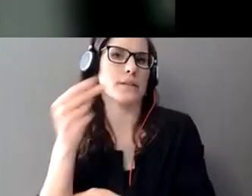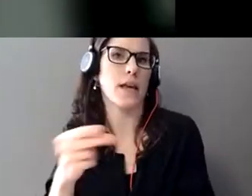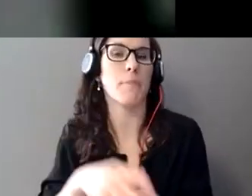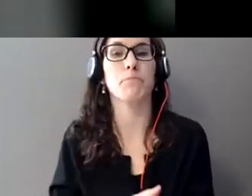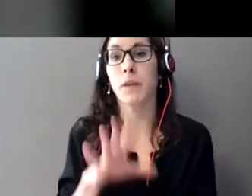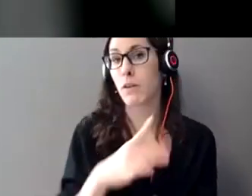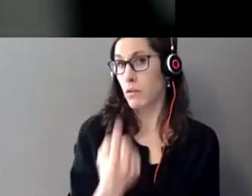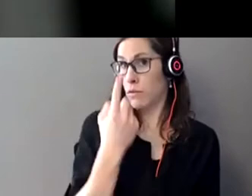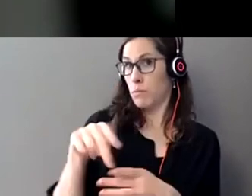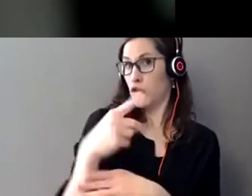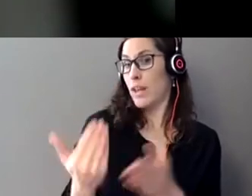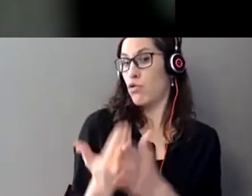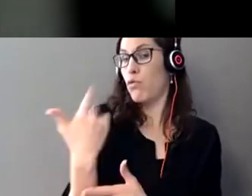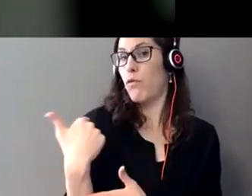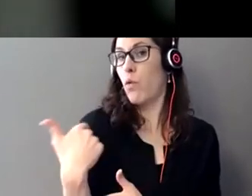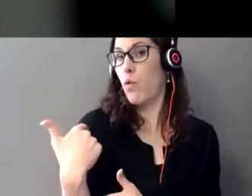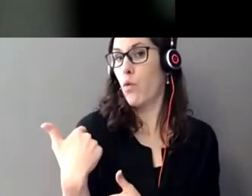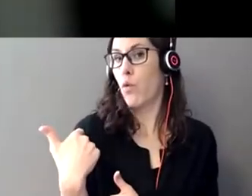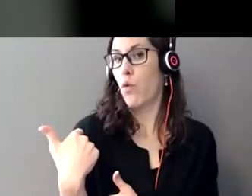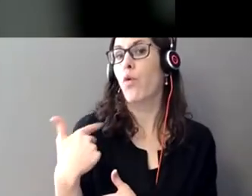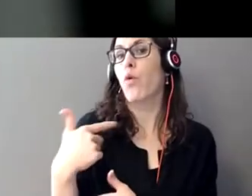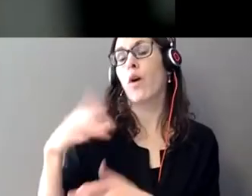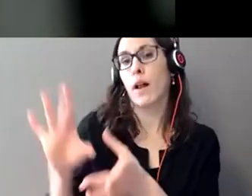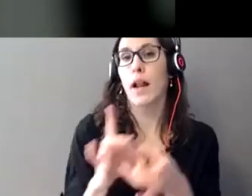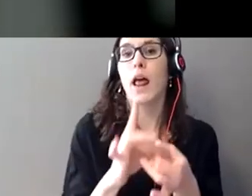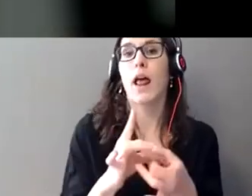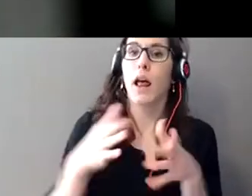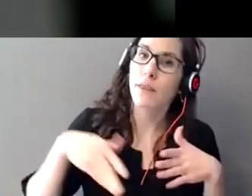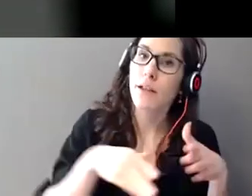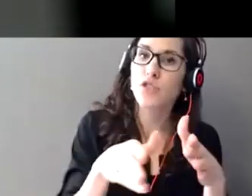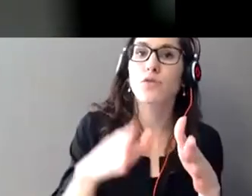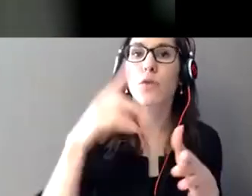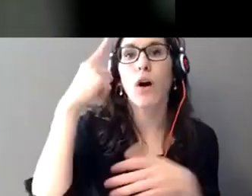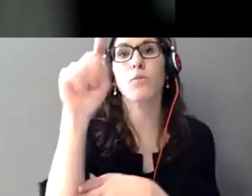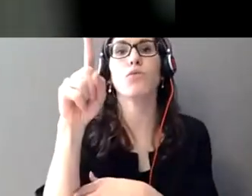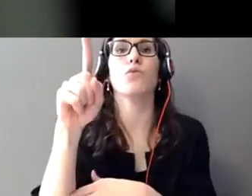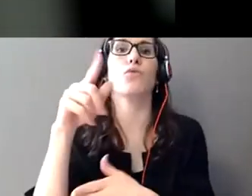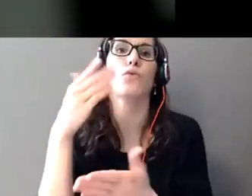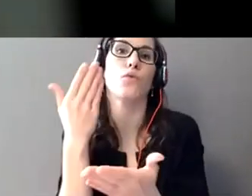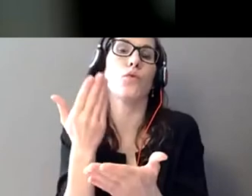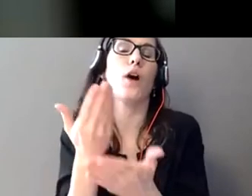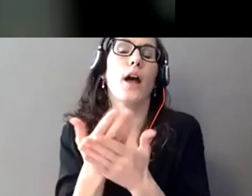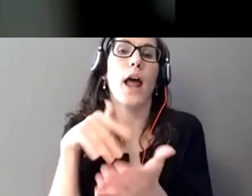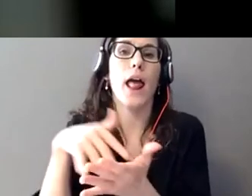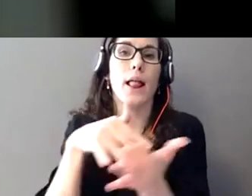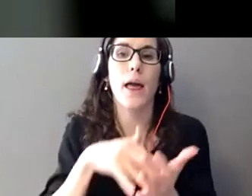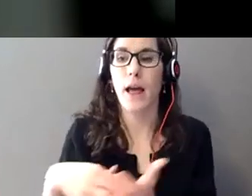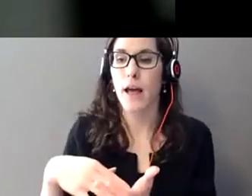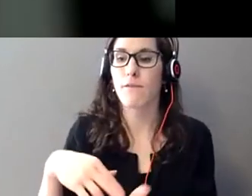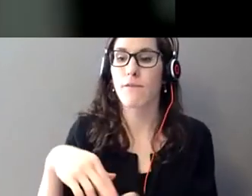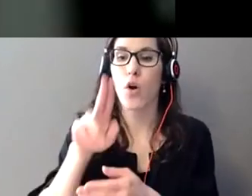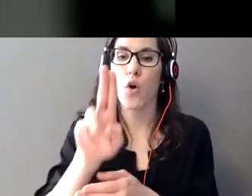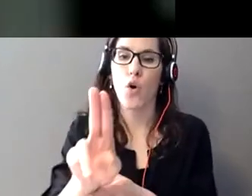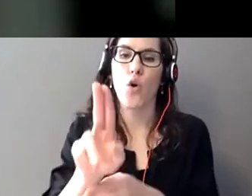qui émerge sur les trajectoires des élèves en ULIS, unités localisées d'inclusion scolaire qui sont